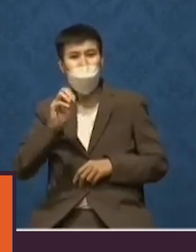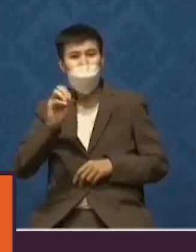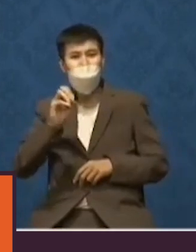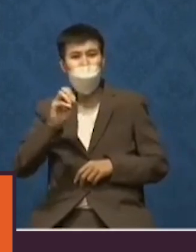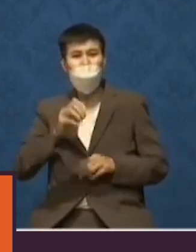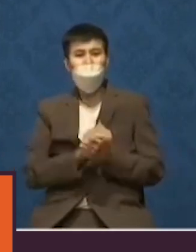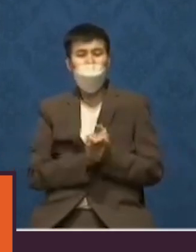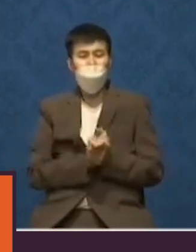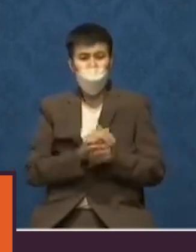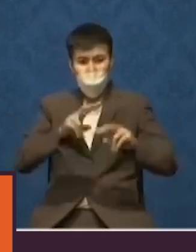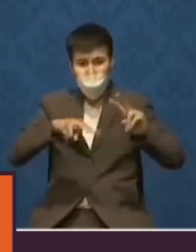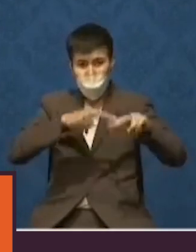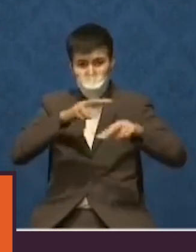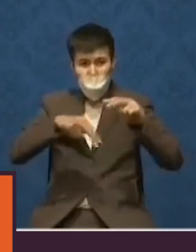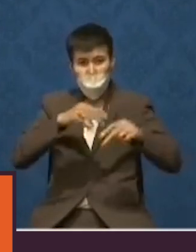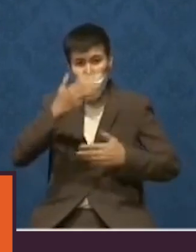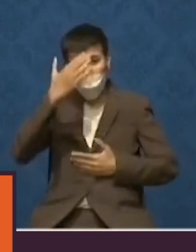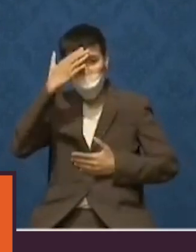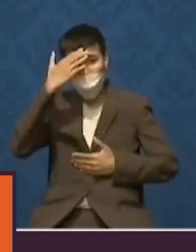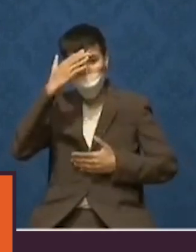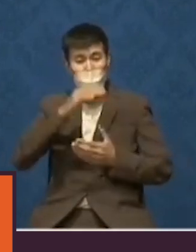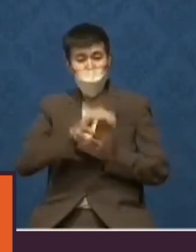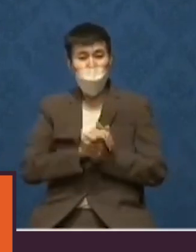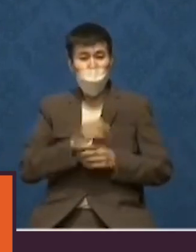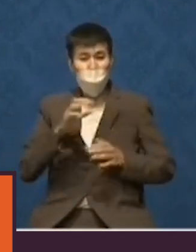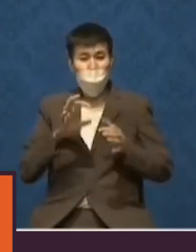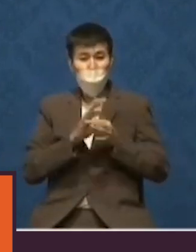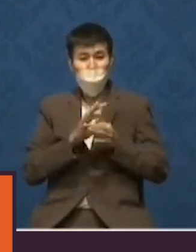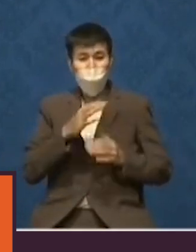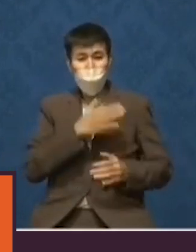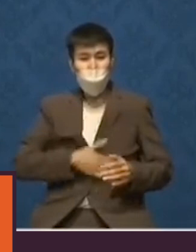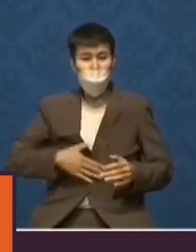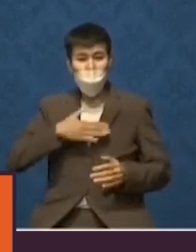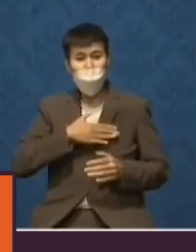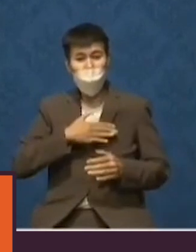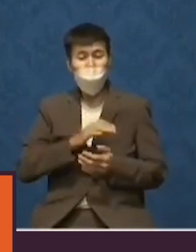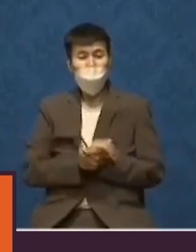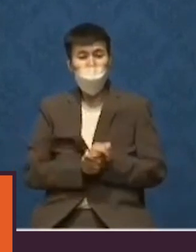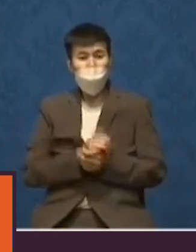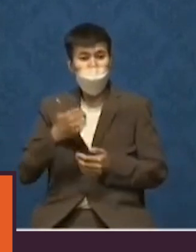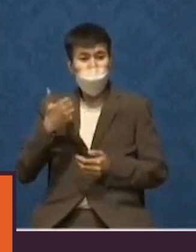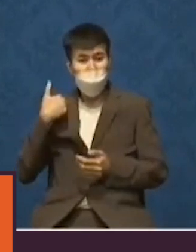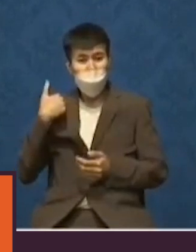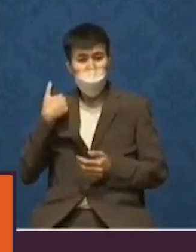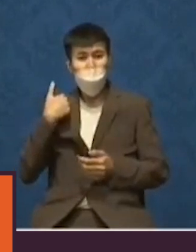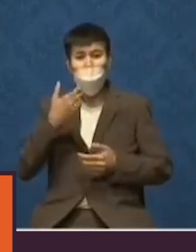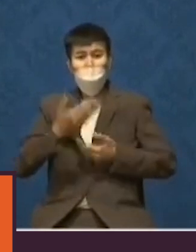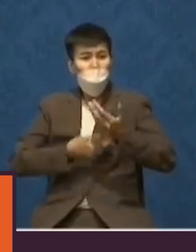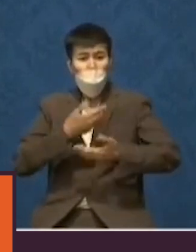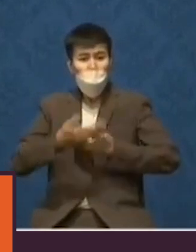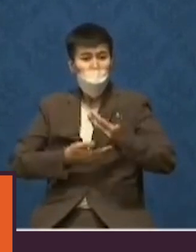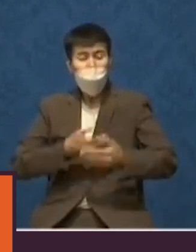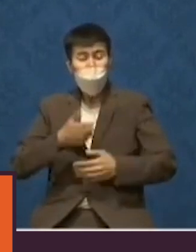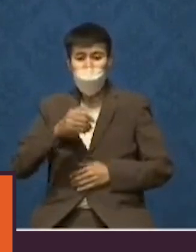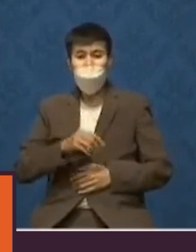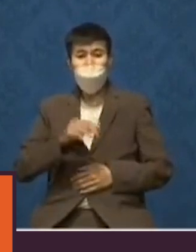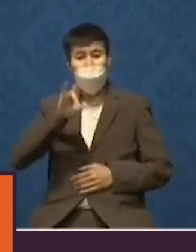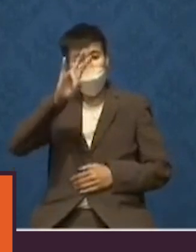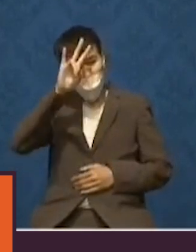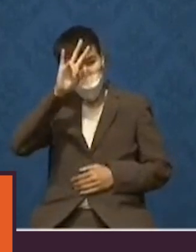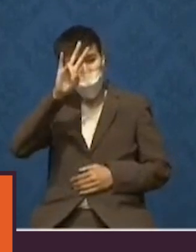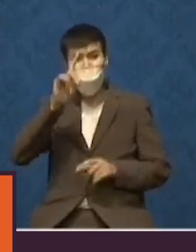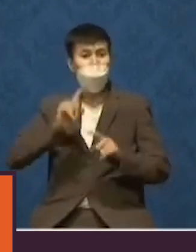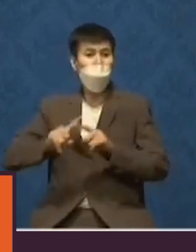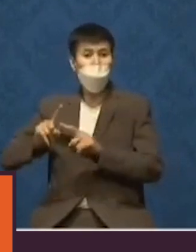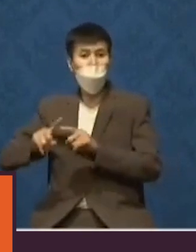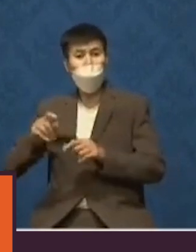คุมโรคกลัวห่วงเรื่องสุขภาพทุกวันนี้ไม่ห่วงมีขายทุกร้านสะดวกซื้อไม่ห่วงนักงบประมาณไม่